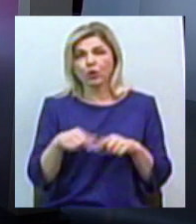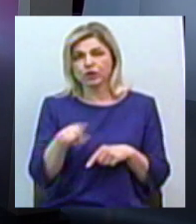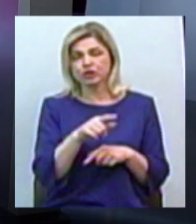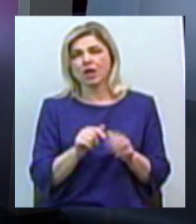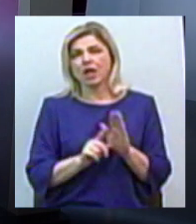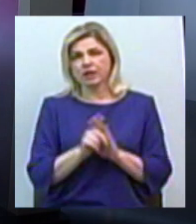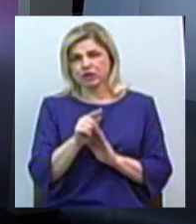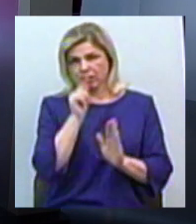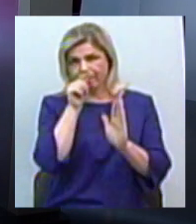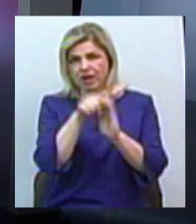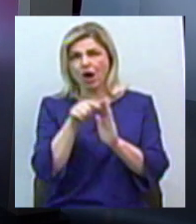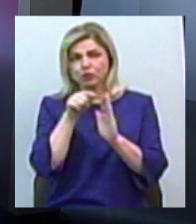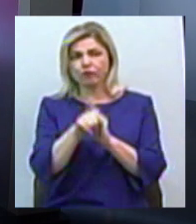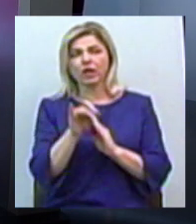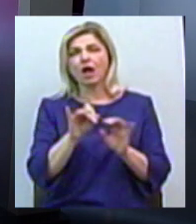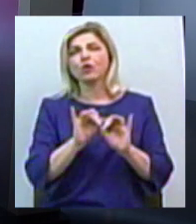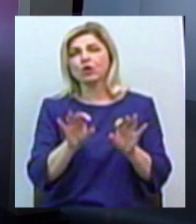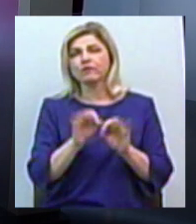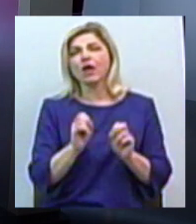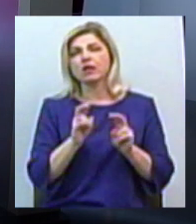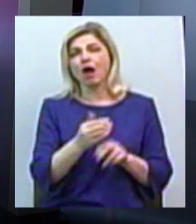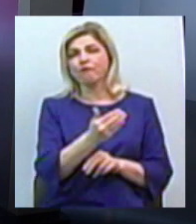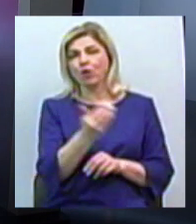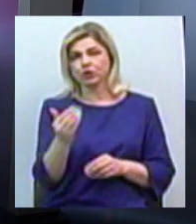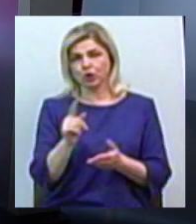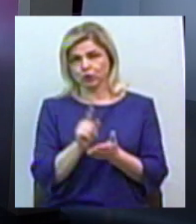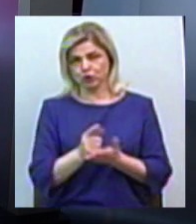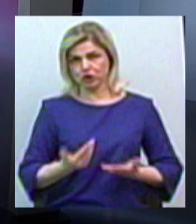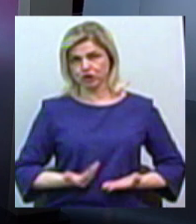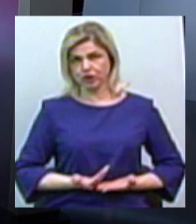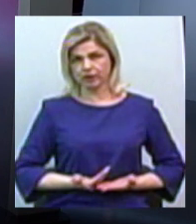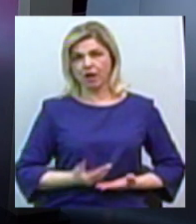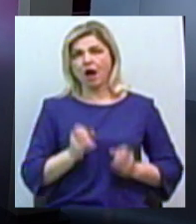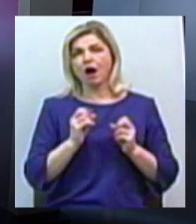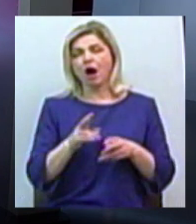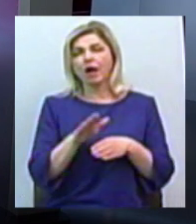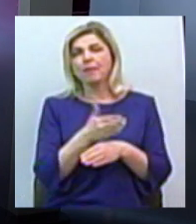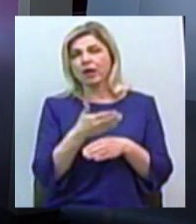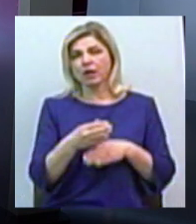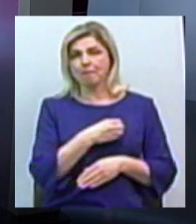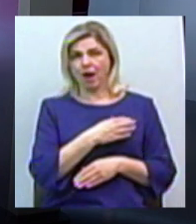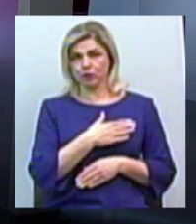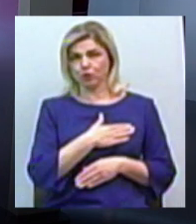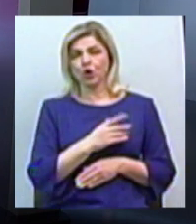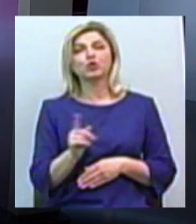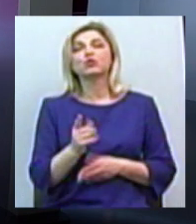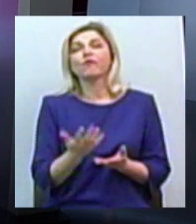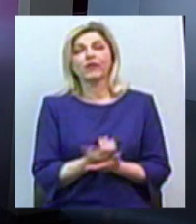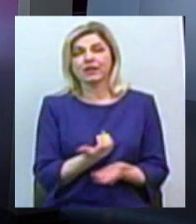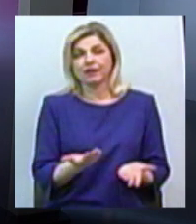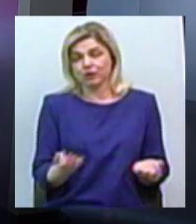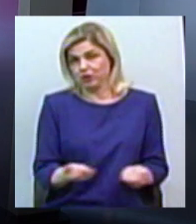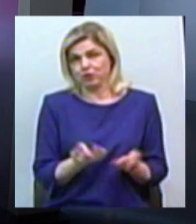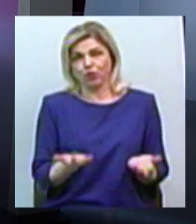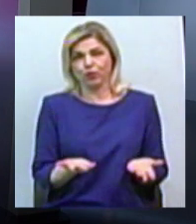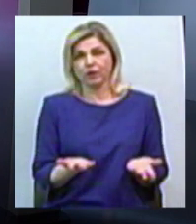них ввалюватися і розповідати, як вони мають жити. І або, що... або ділити майно. Або ділити майно. І що з цього вийде, звичайно?